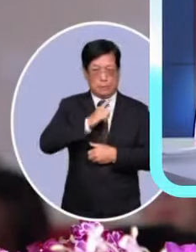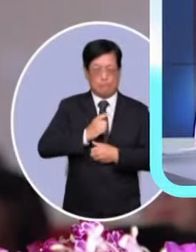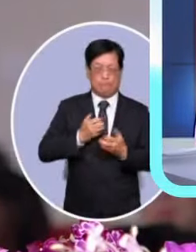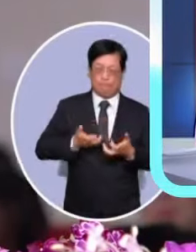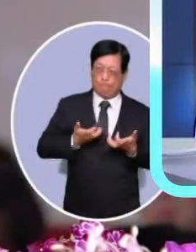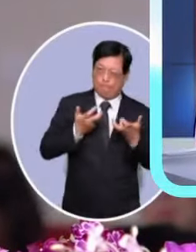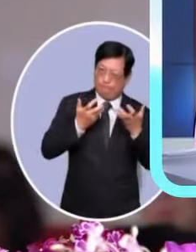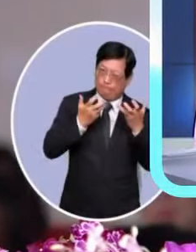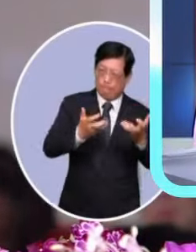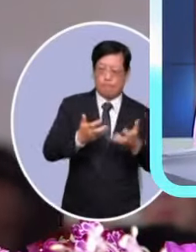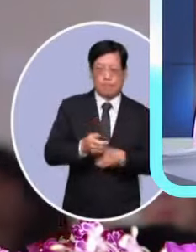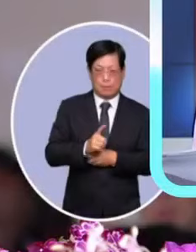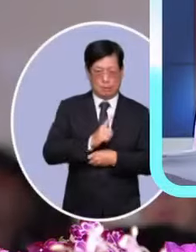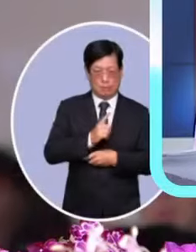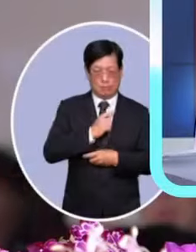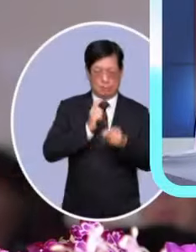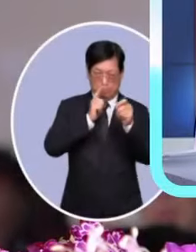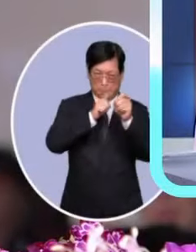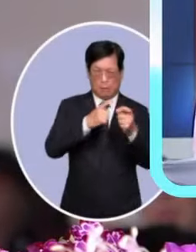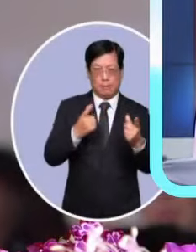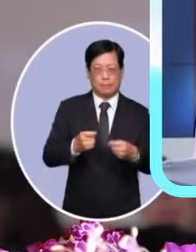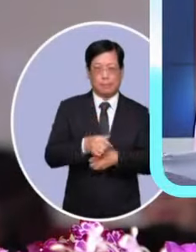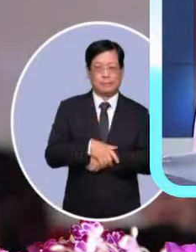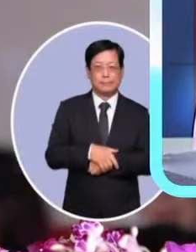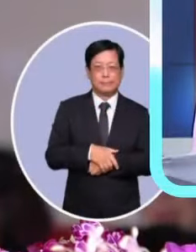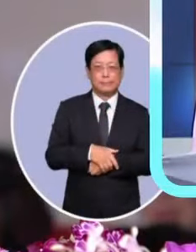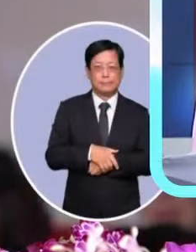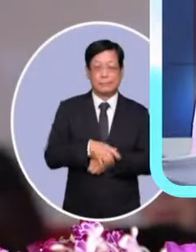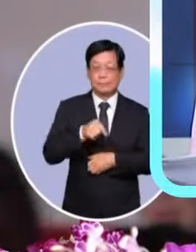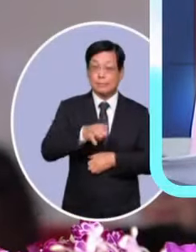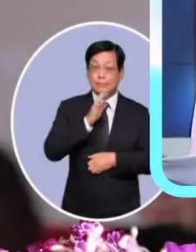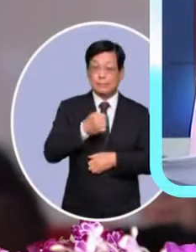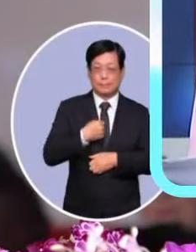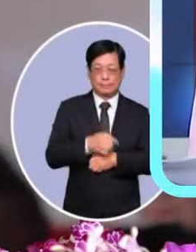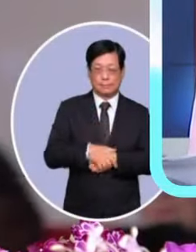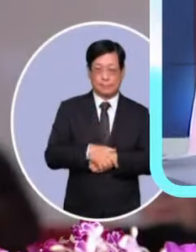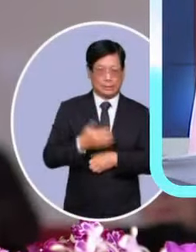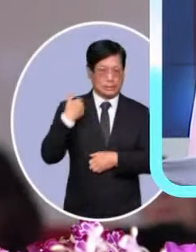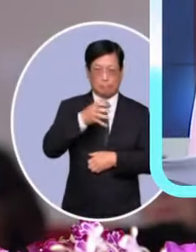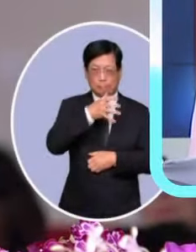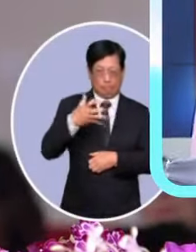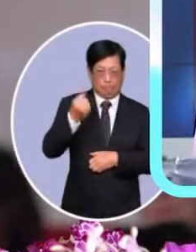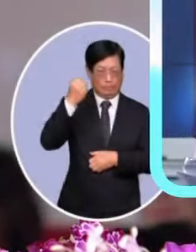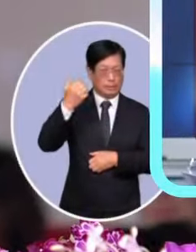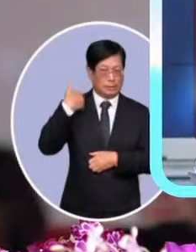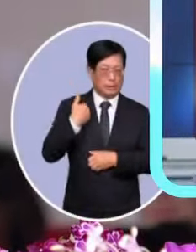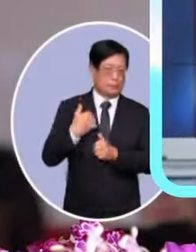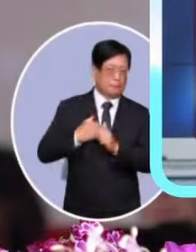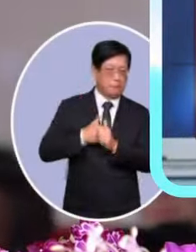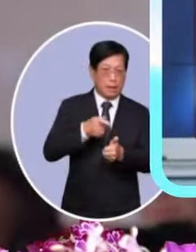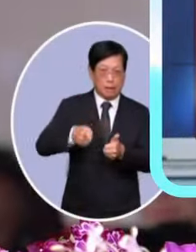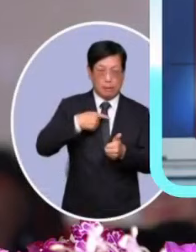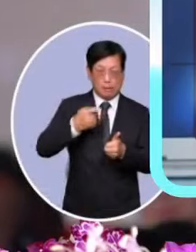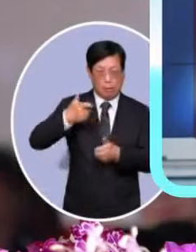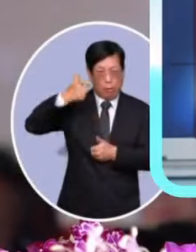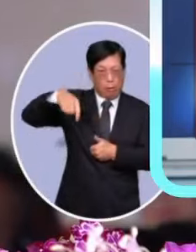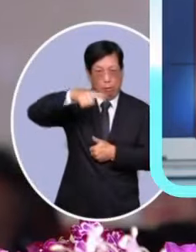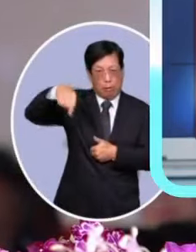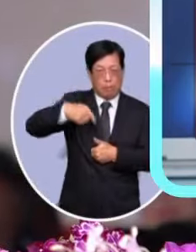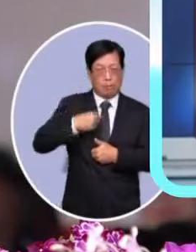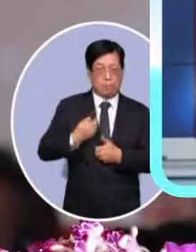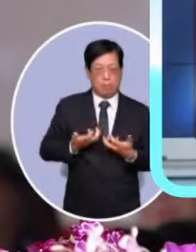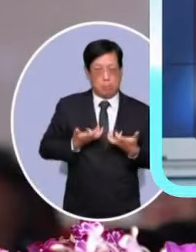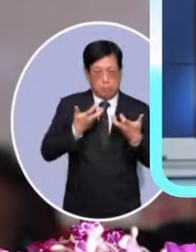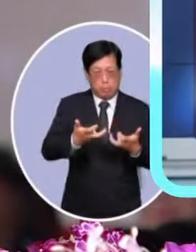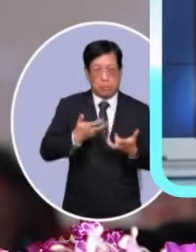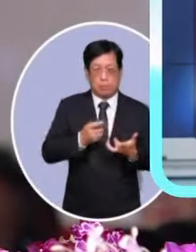你这个人读书就是不求甚解啊。真正的重点是只要两国论，中华民国我也接